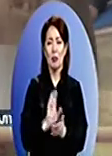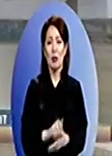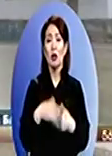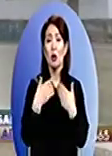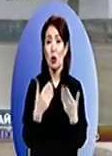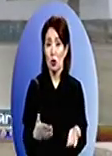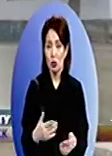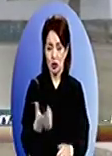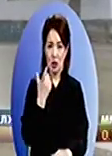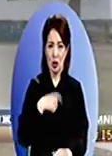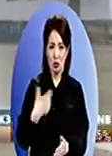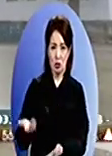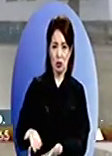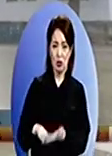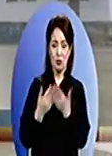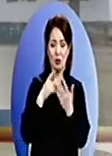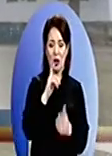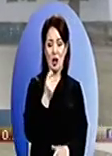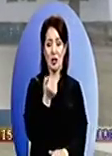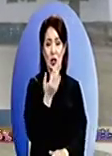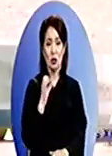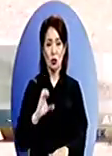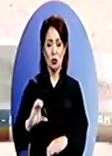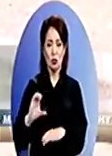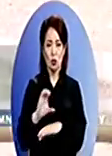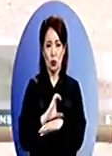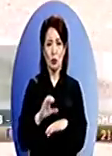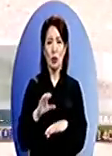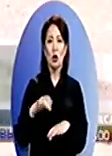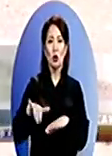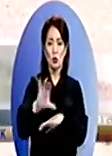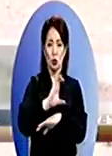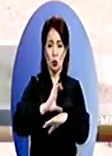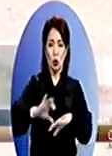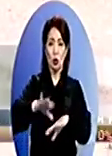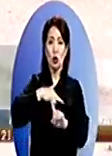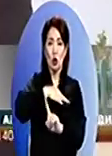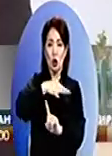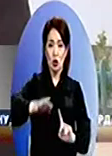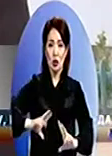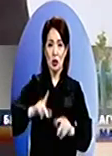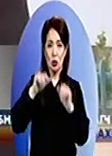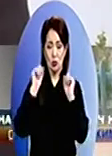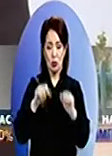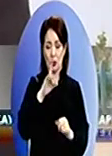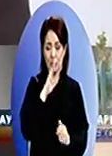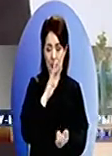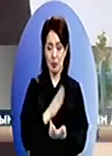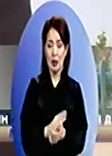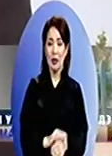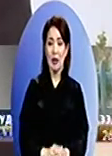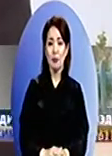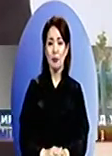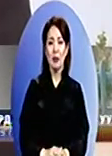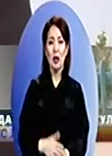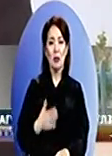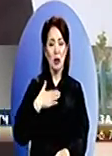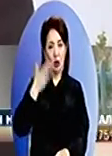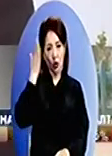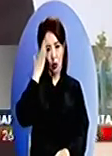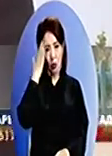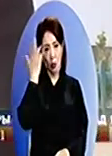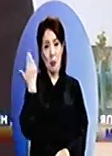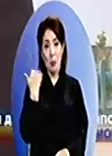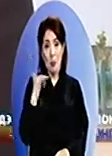гишүүний дэмжлэгтэйгээр хашаат сумын сургуулийн орчноо сайжруулахар болсон байна. Дотор байрны одоо дээврийн